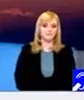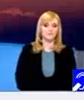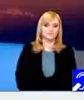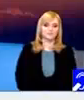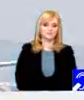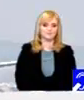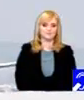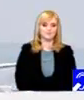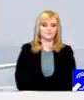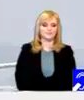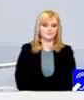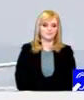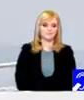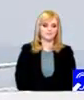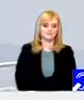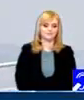destinații.